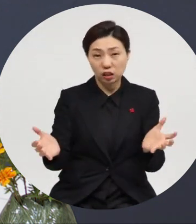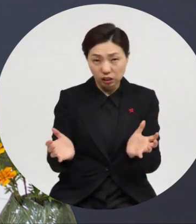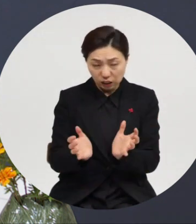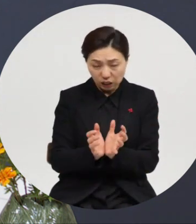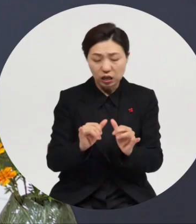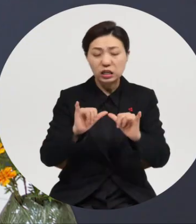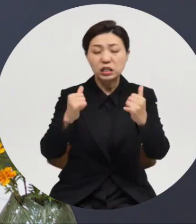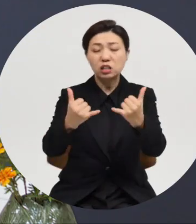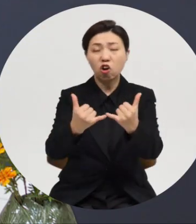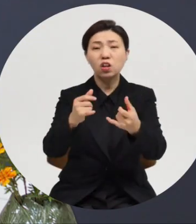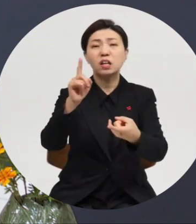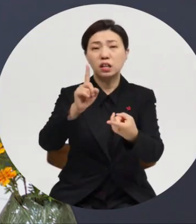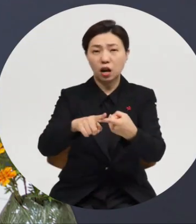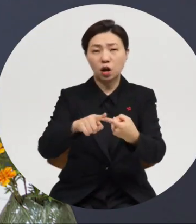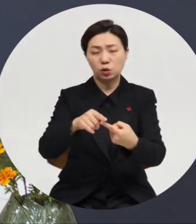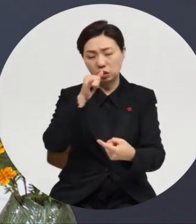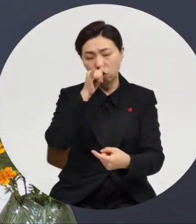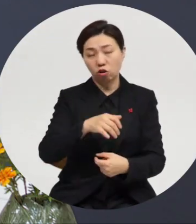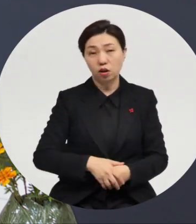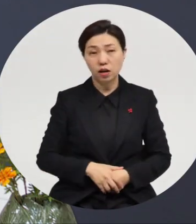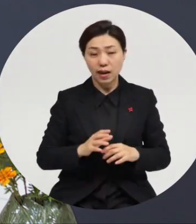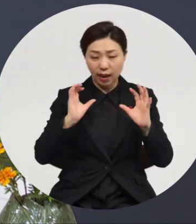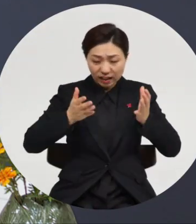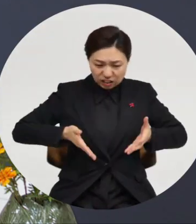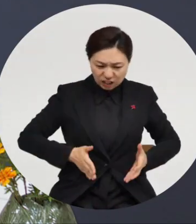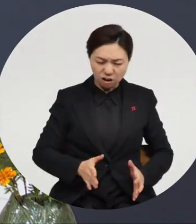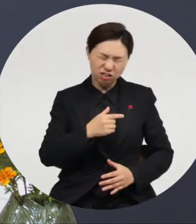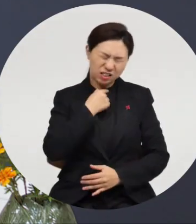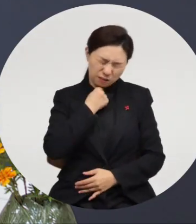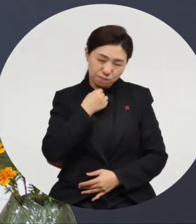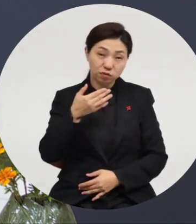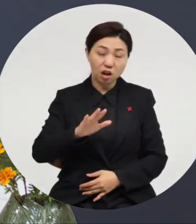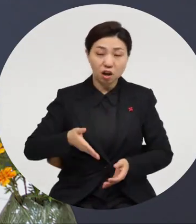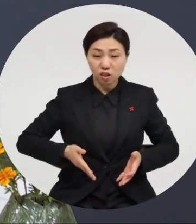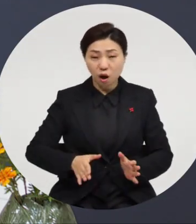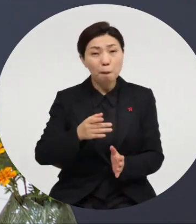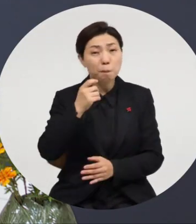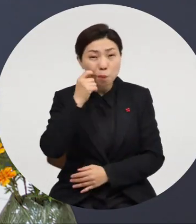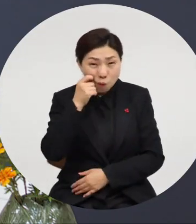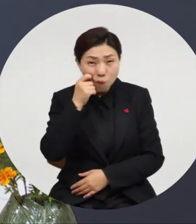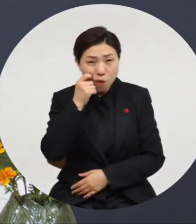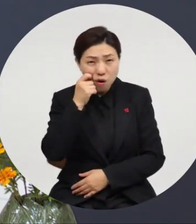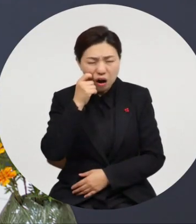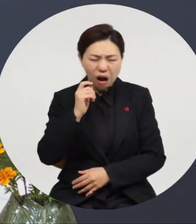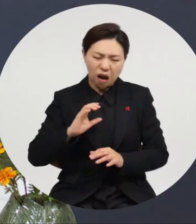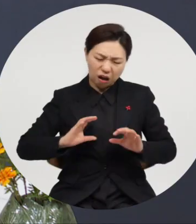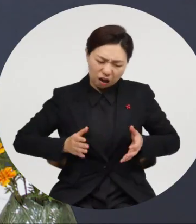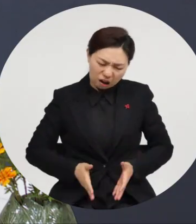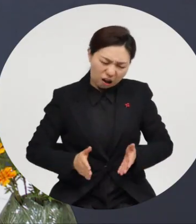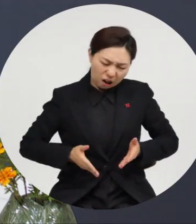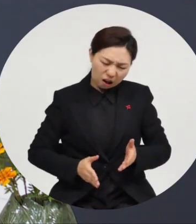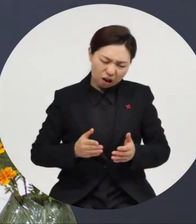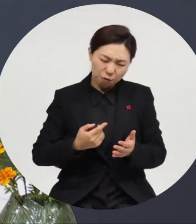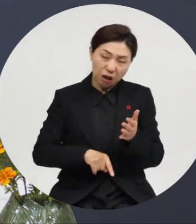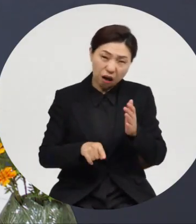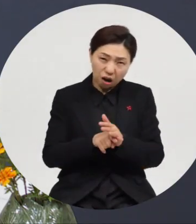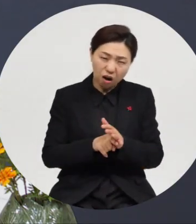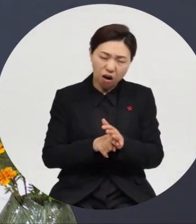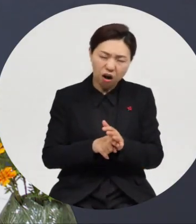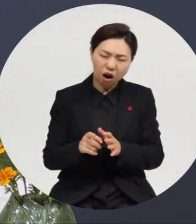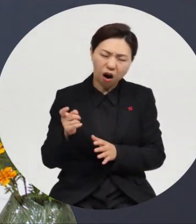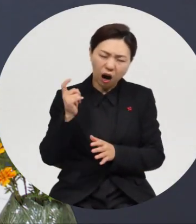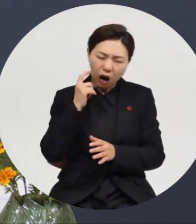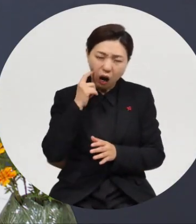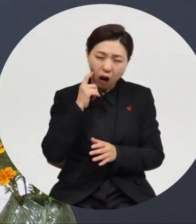살게 되면 문제가 없다 이런 얘기. 애를 낳아야 되겠다 하는데 못 낳으면 애 낳는다고 온갖